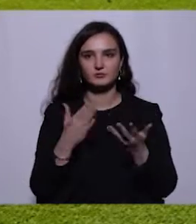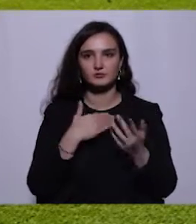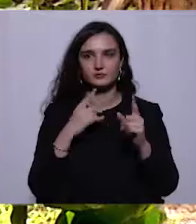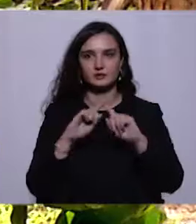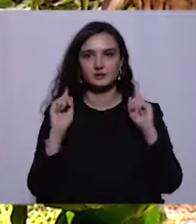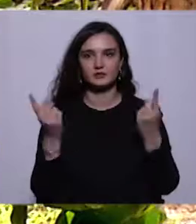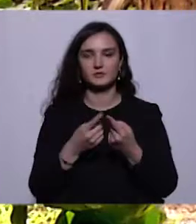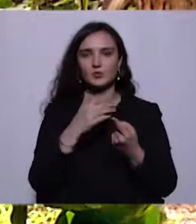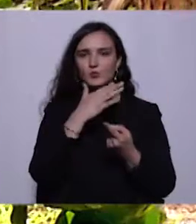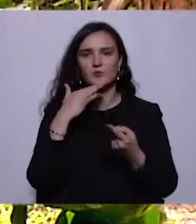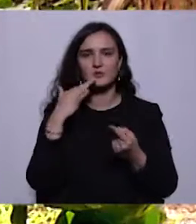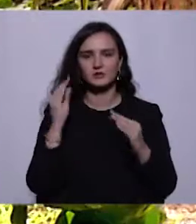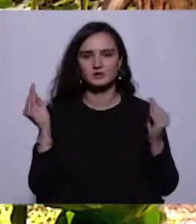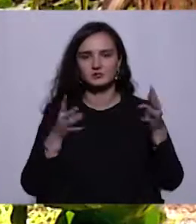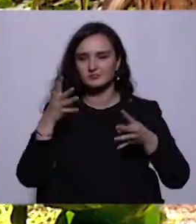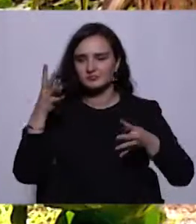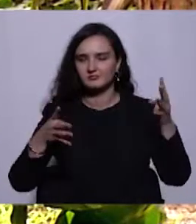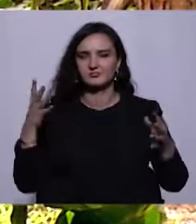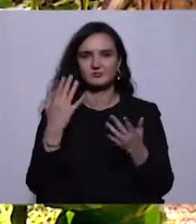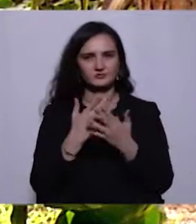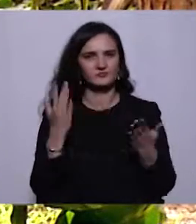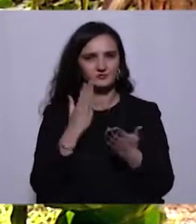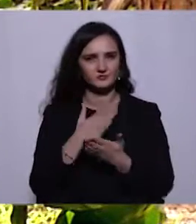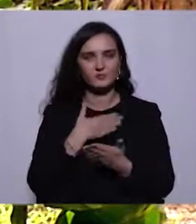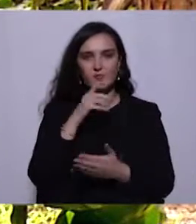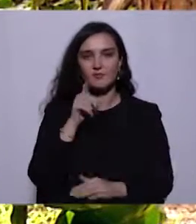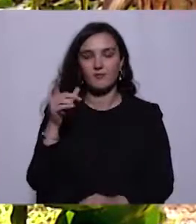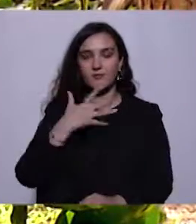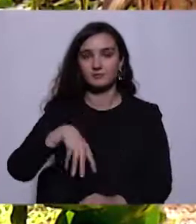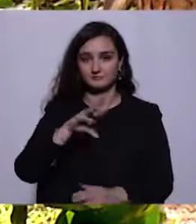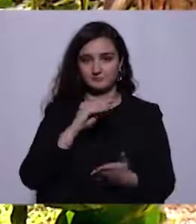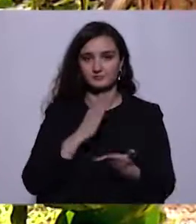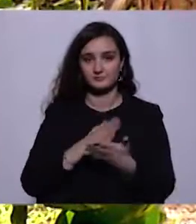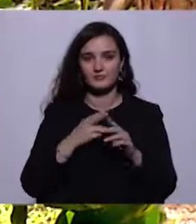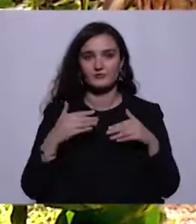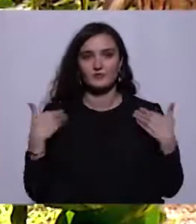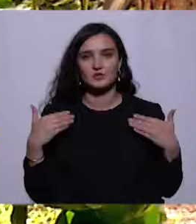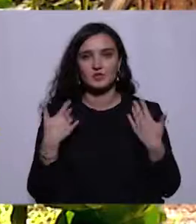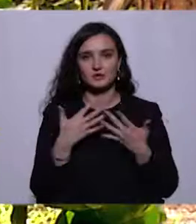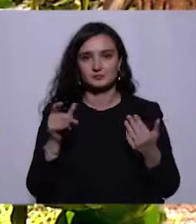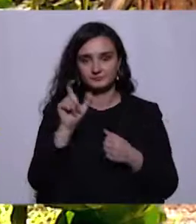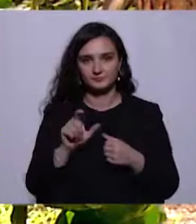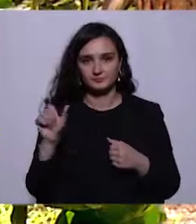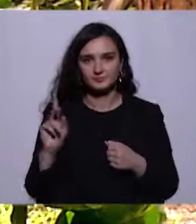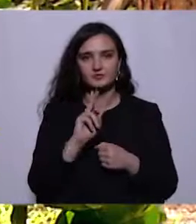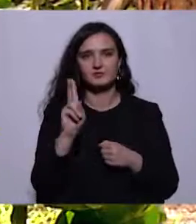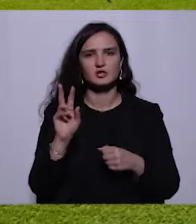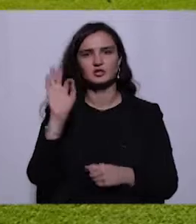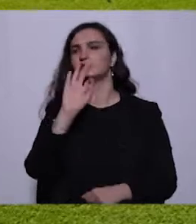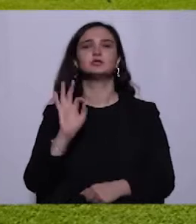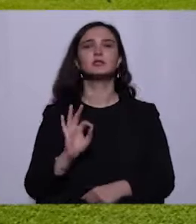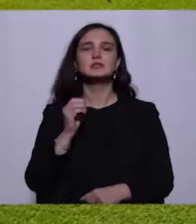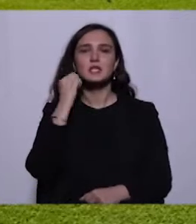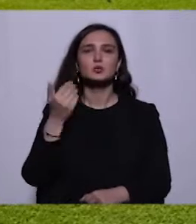ირგვლივ უამრავი ნაგებობები გვაკრავს თავს და ჩვენ ადამიანები ვართ ის ცოცხალი არსებები, რომლებიც